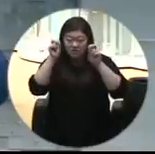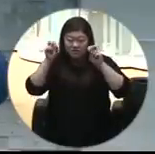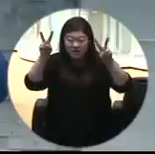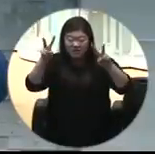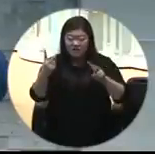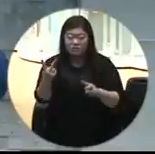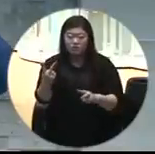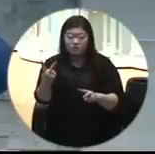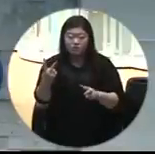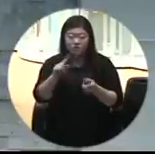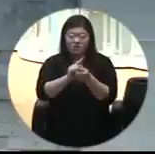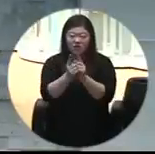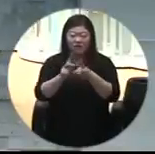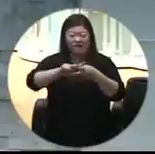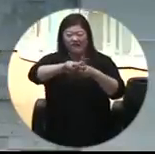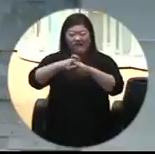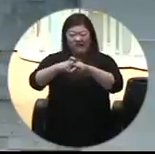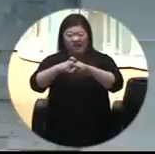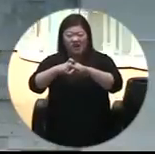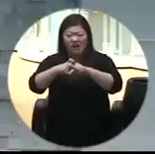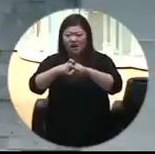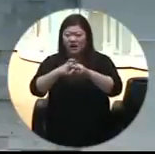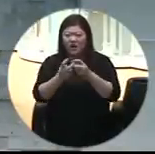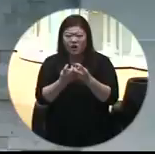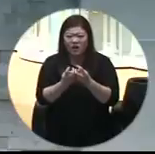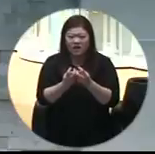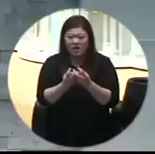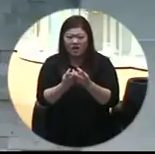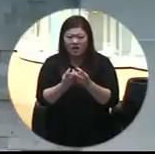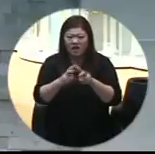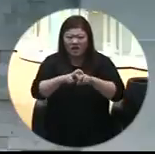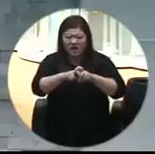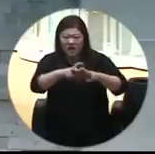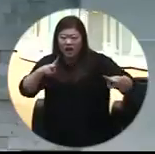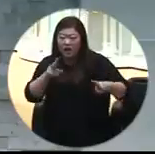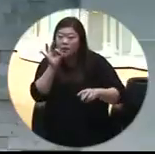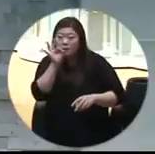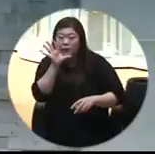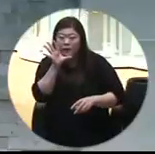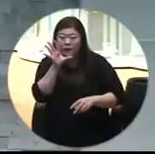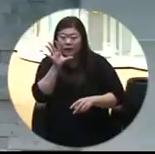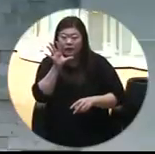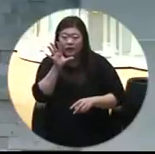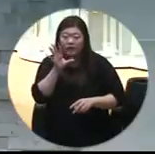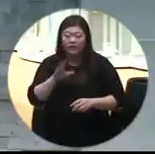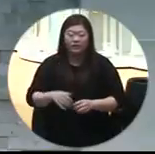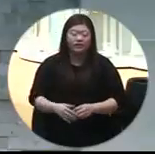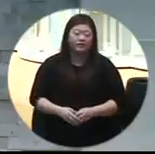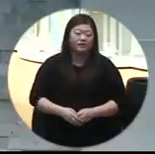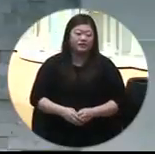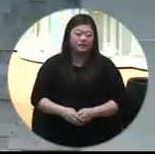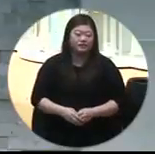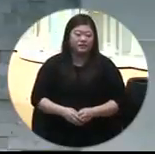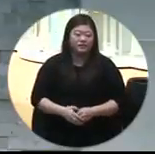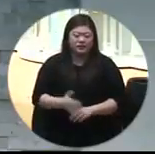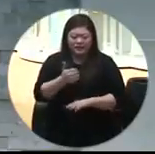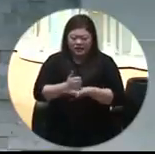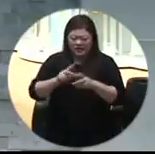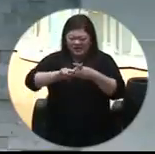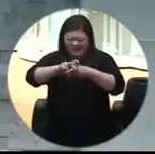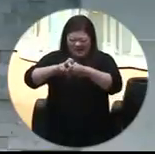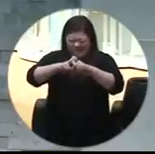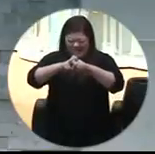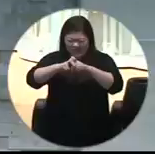사슴 뿔들이 두 마리가 엉켜가지고 깊이 박혀가지고 풀어지질 않았어. 그래가지고 막 이것들에게